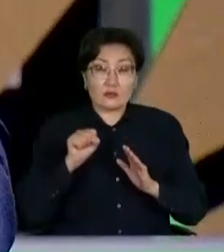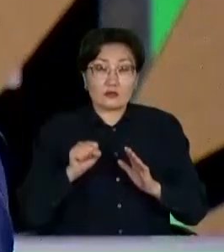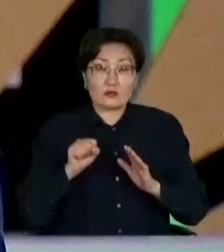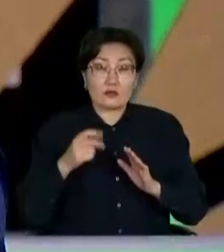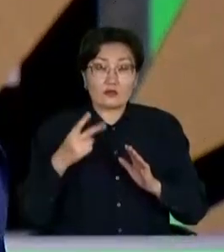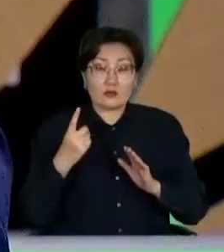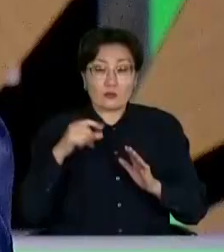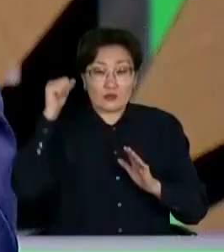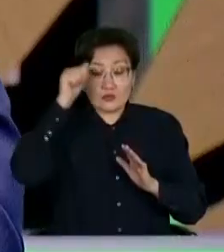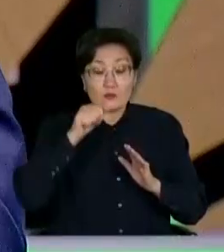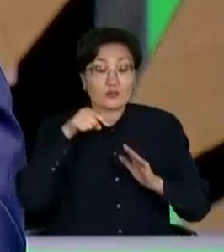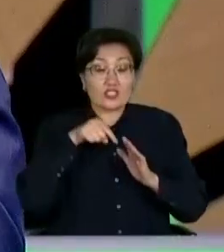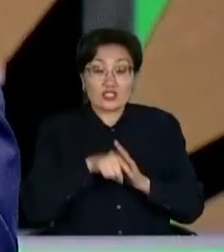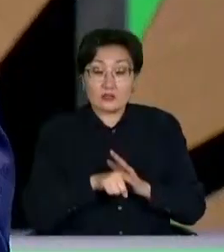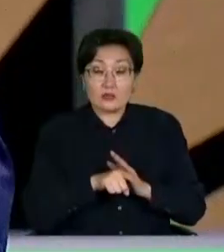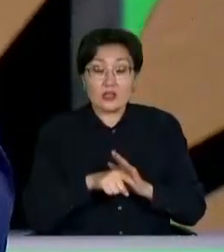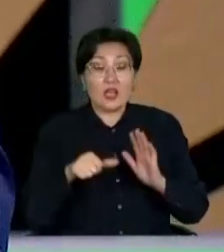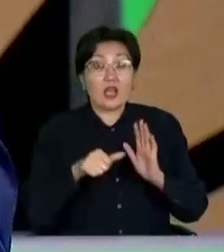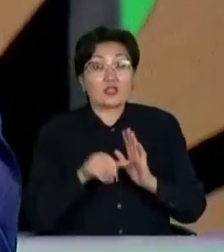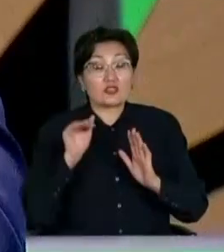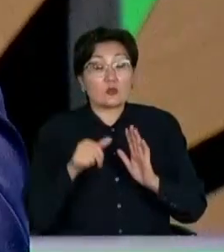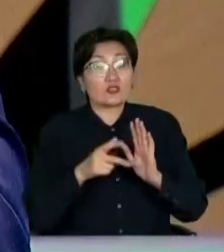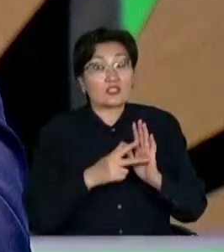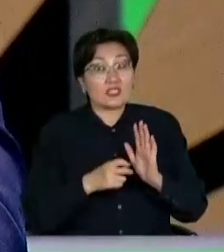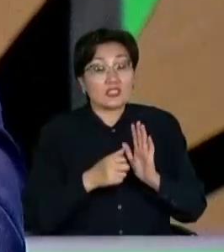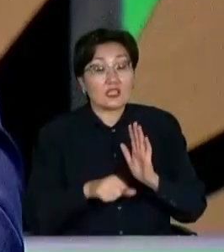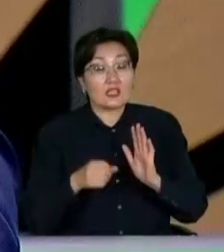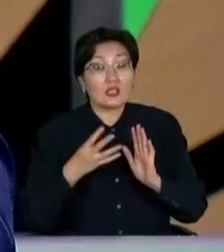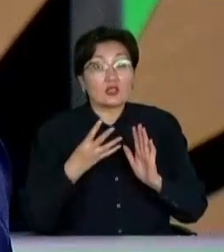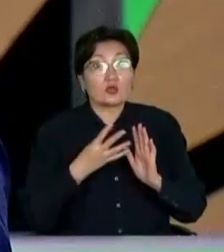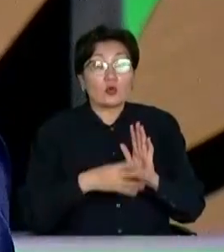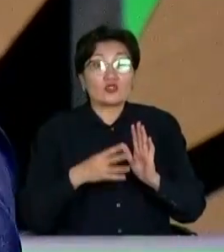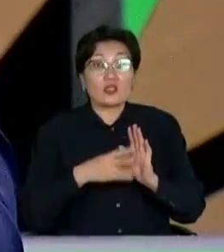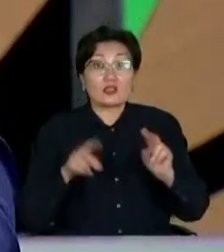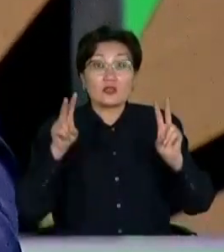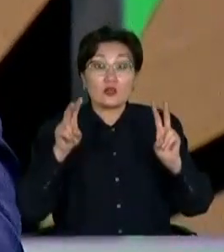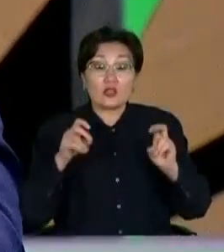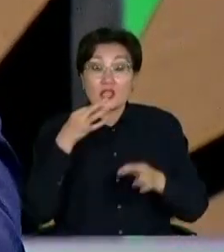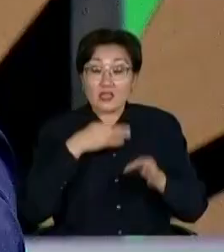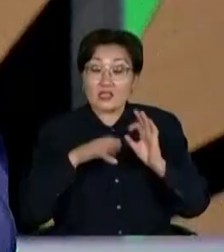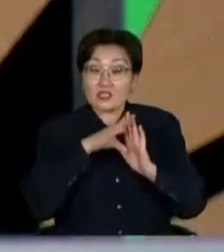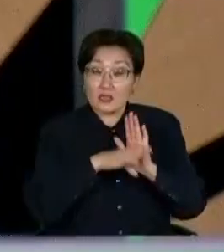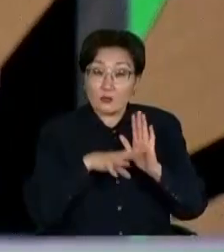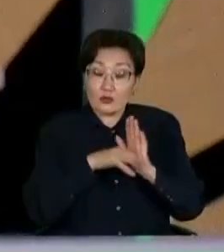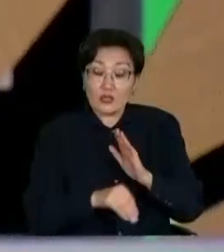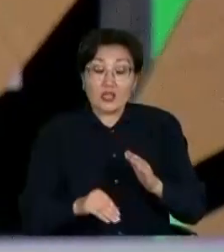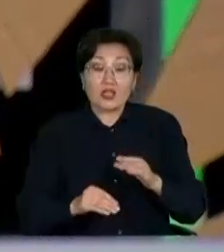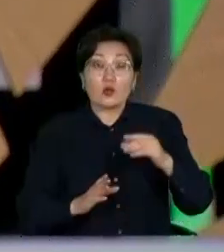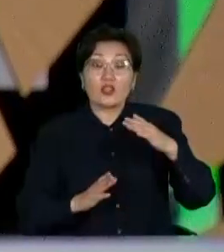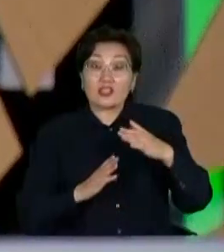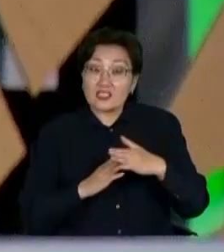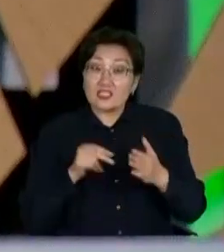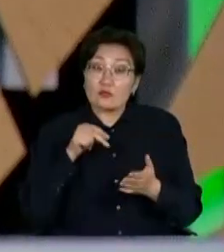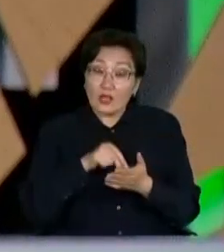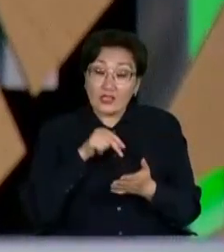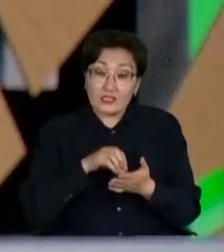21 жылғы. Соның ішінде жаңа 6890 дәрілік заттар кіреді. Соған шекті бағалар қойылған.